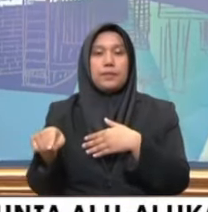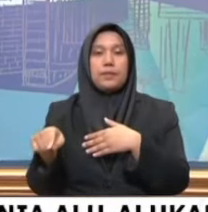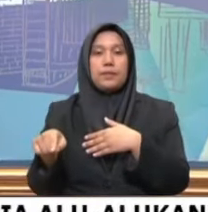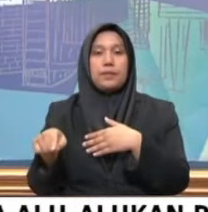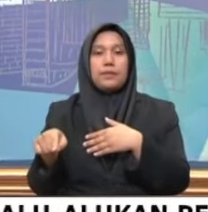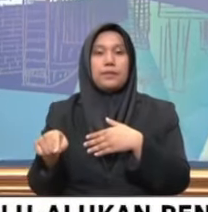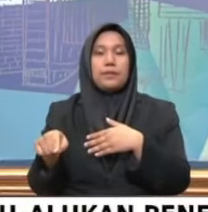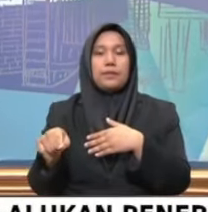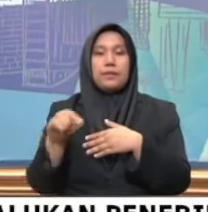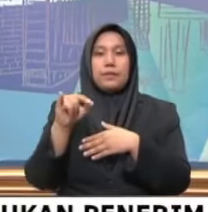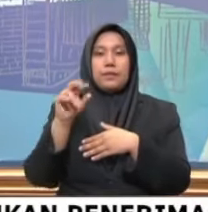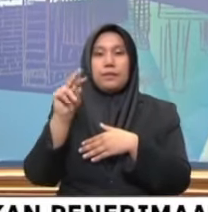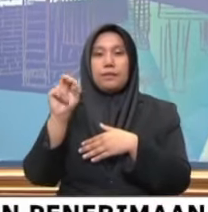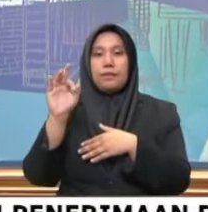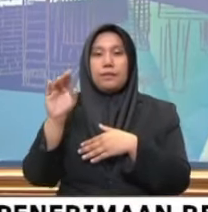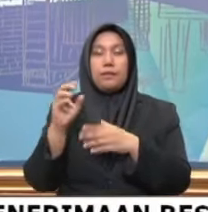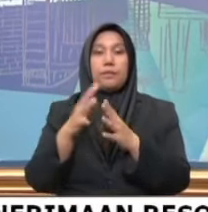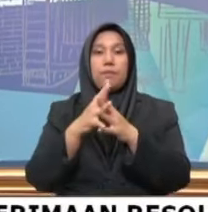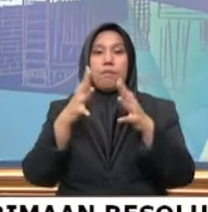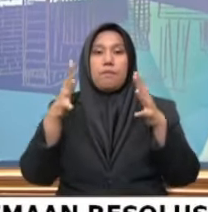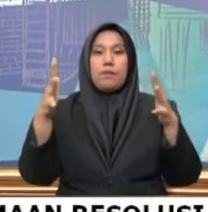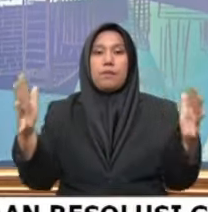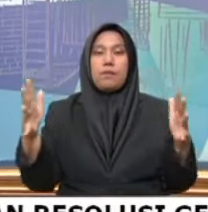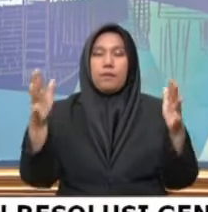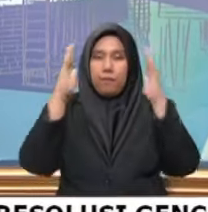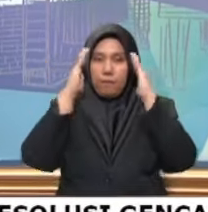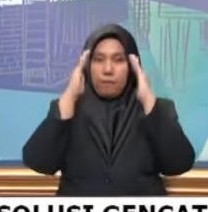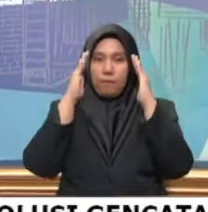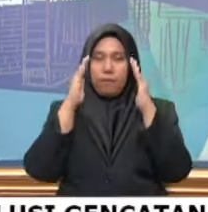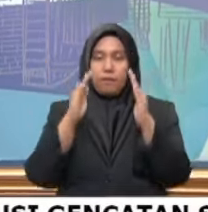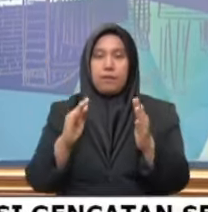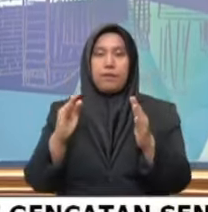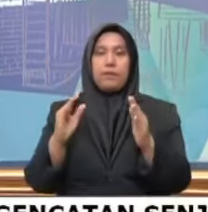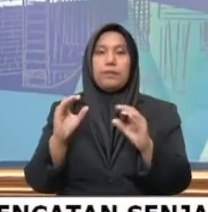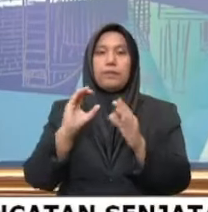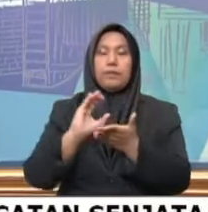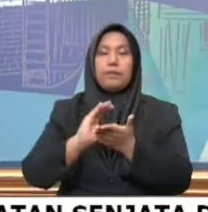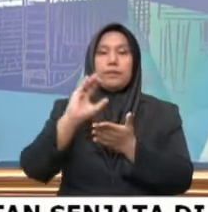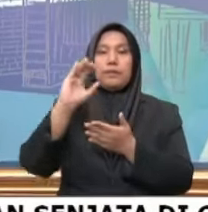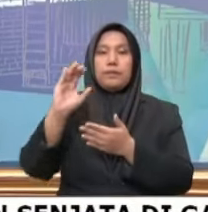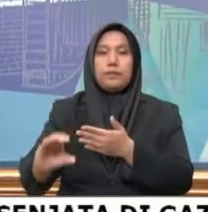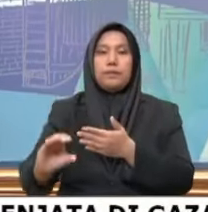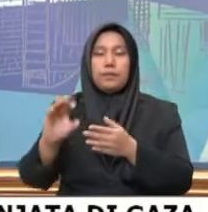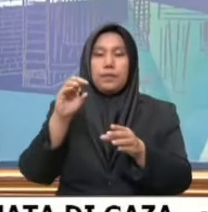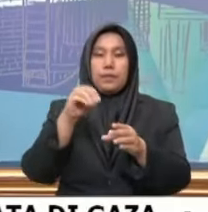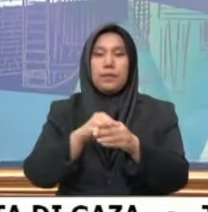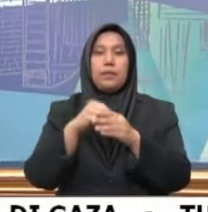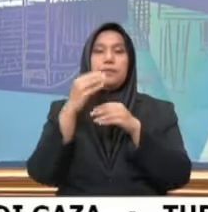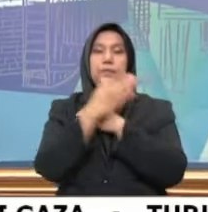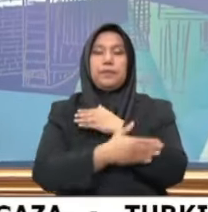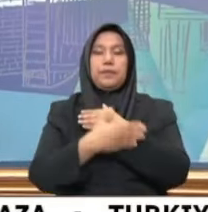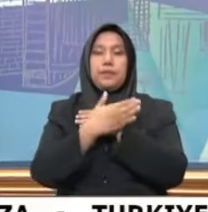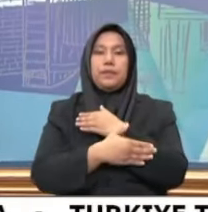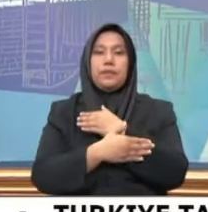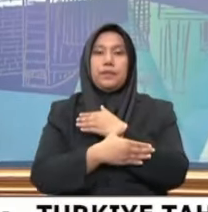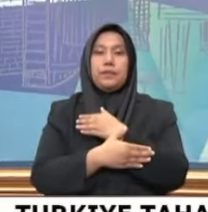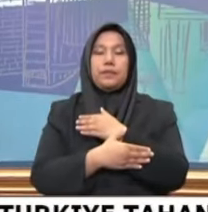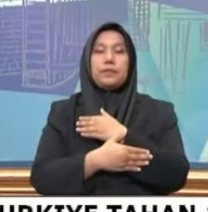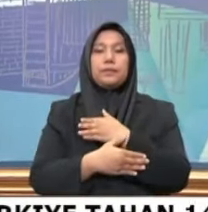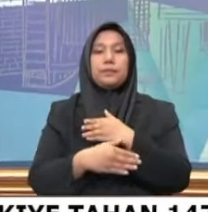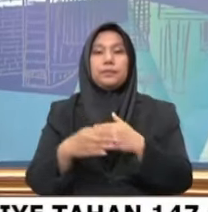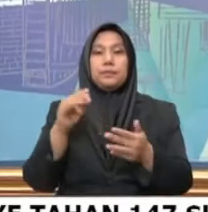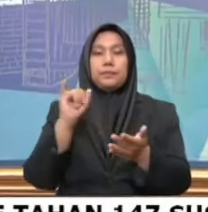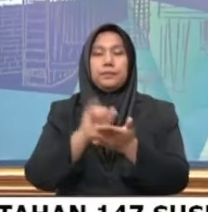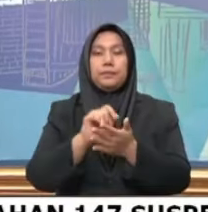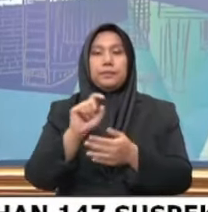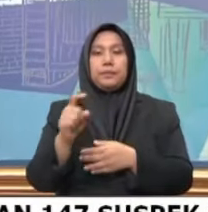projek infrastruktur mega ataupun besar dan fokus adalah melabur dalam infrastruktur di dalam negara. Baik, sekian sahaja daripada kami